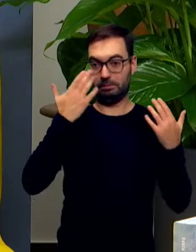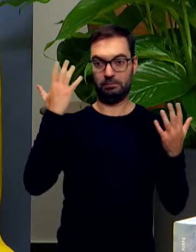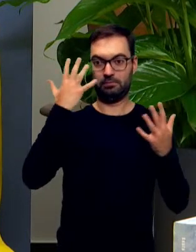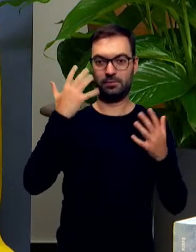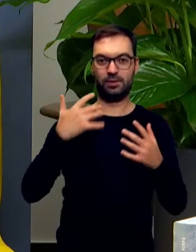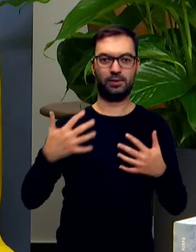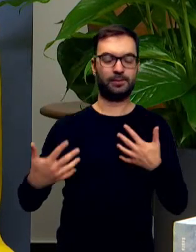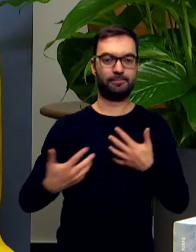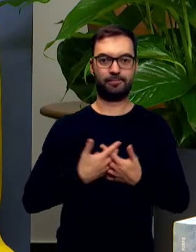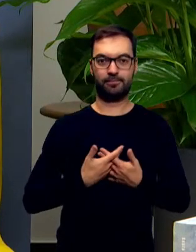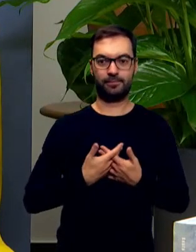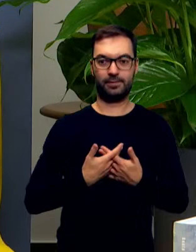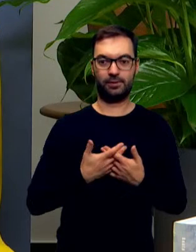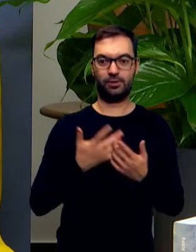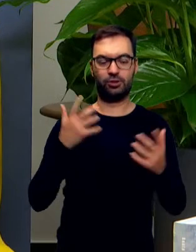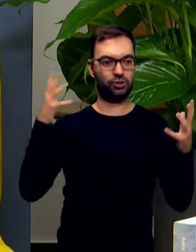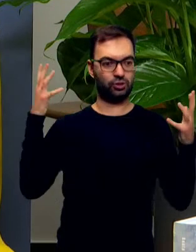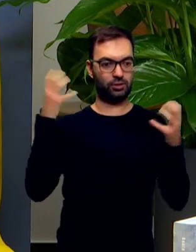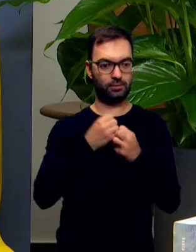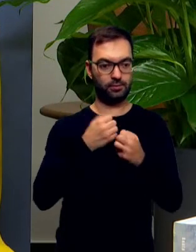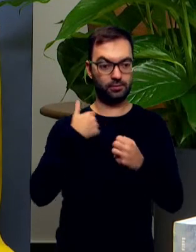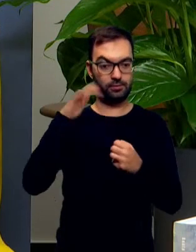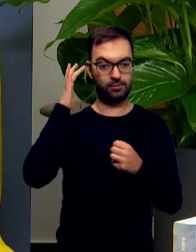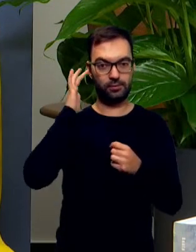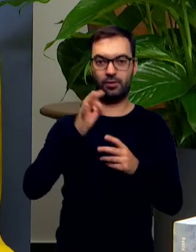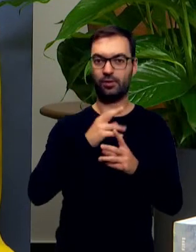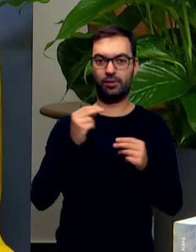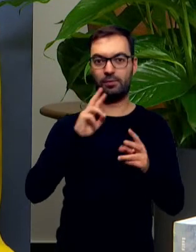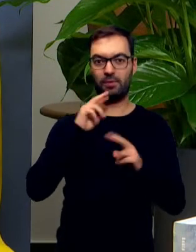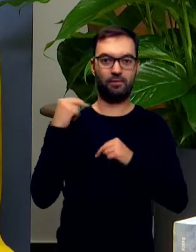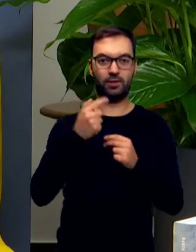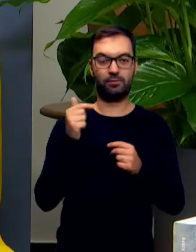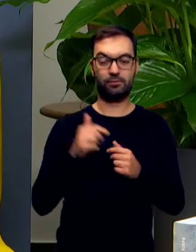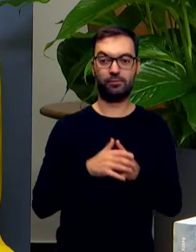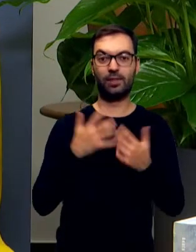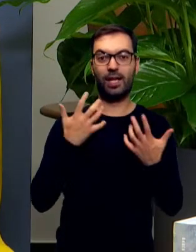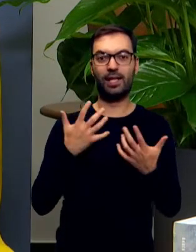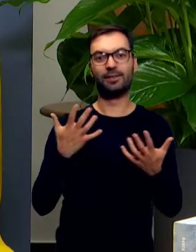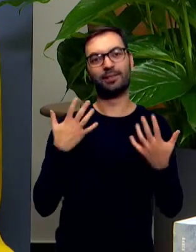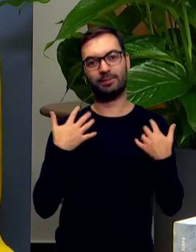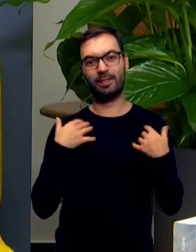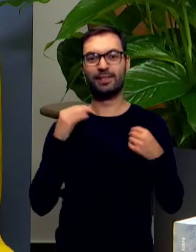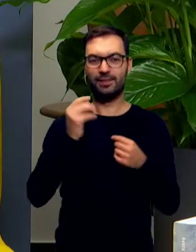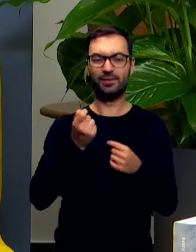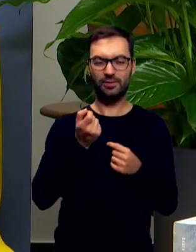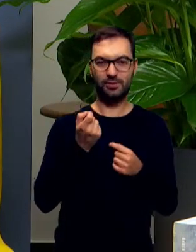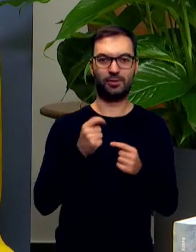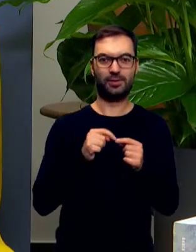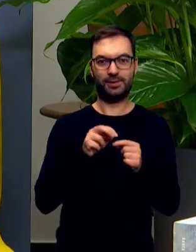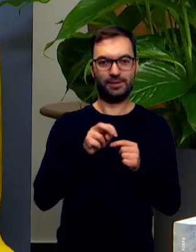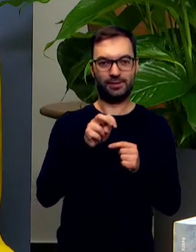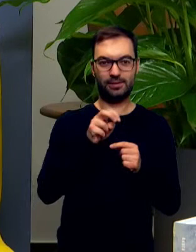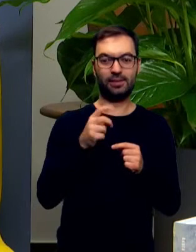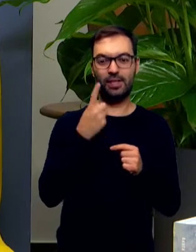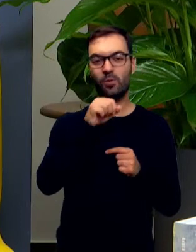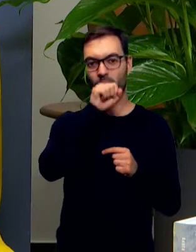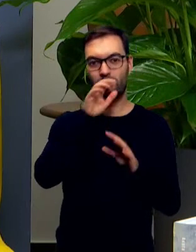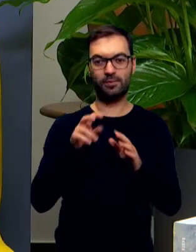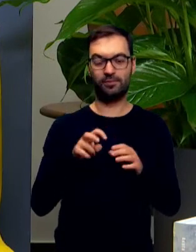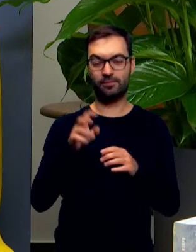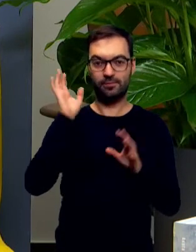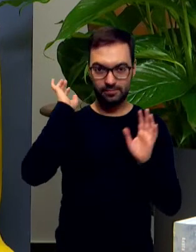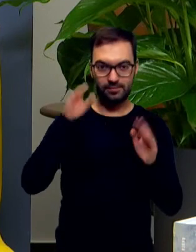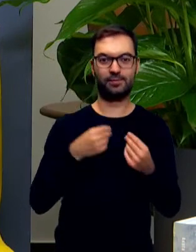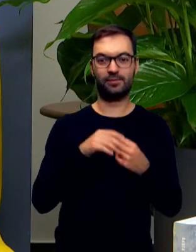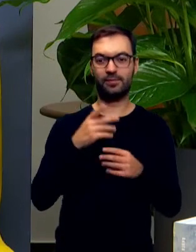skąd, przeszywający do kości. Zrobiło się ciemno, więc pomyślałam, kurczę, chyba trzeba wracać, ale chęć przespacerowania się jeszcze w jedno ulubione miejsce